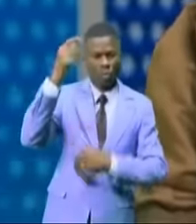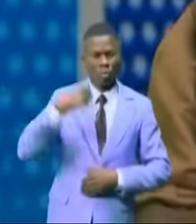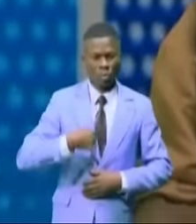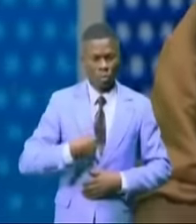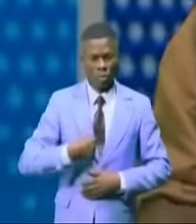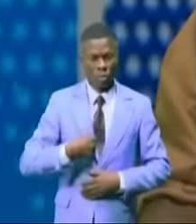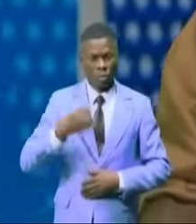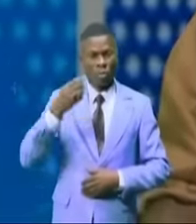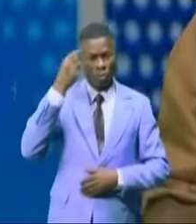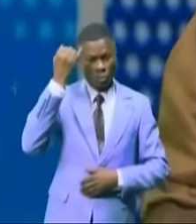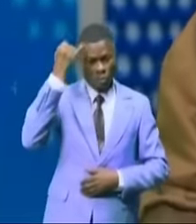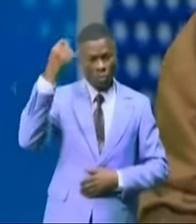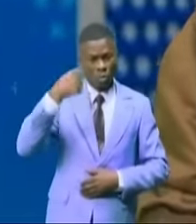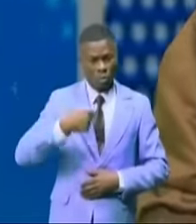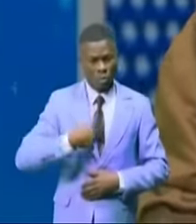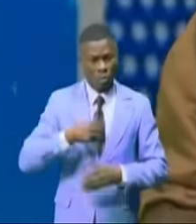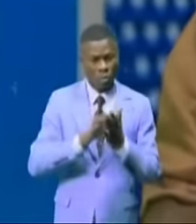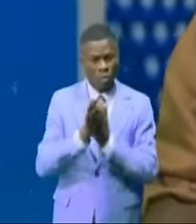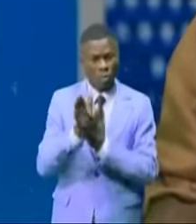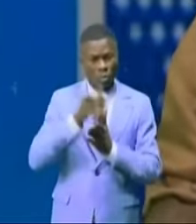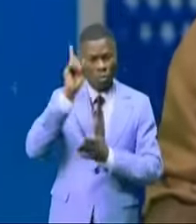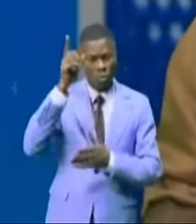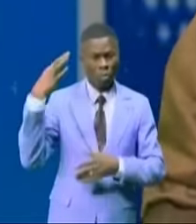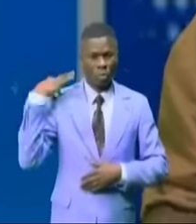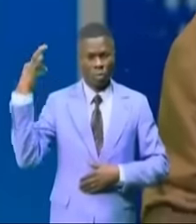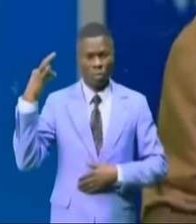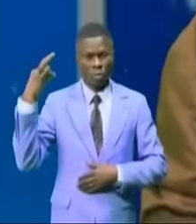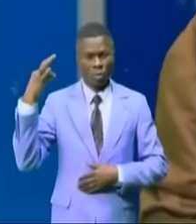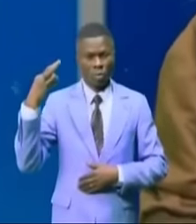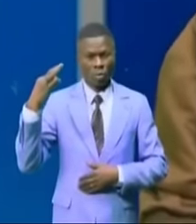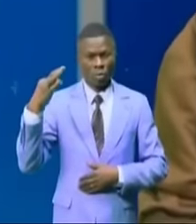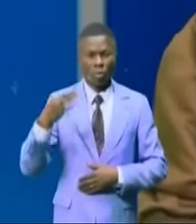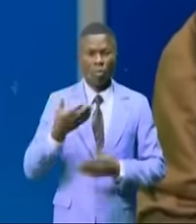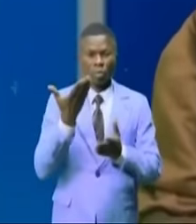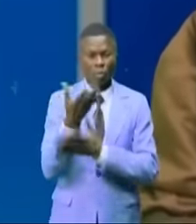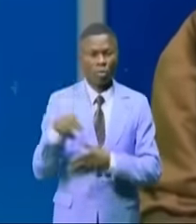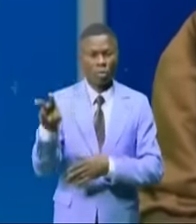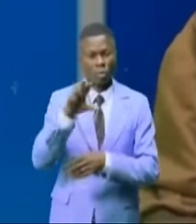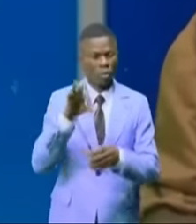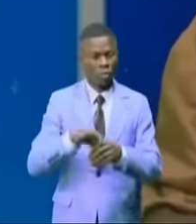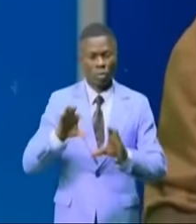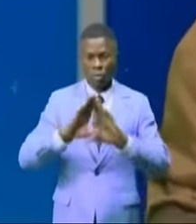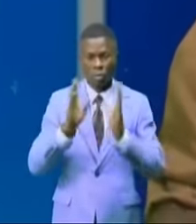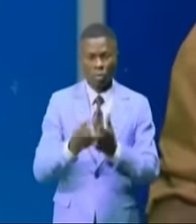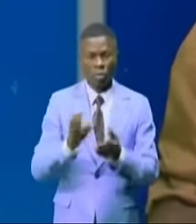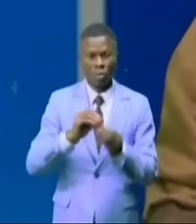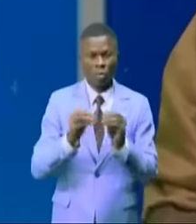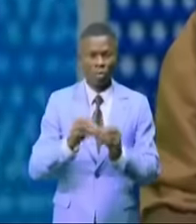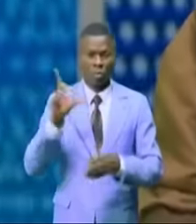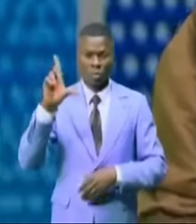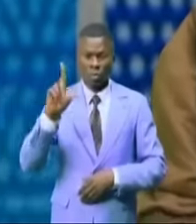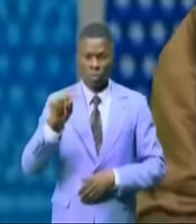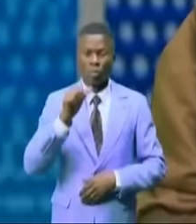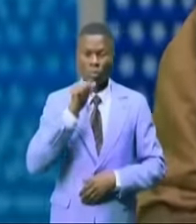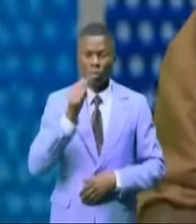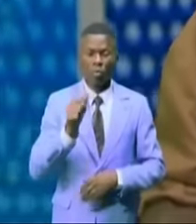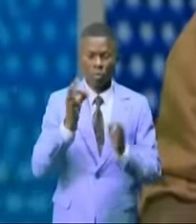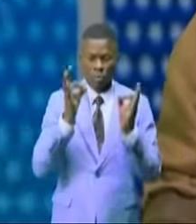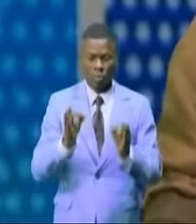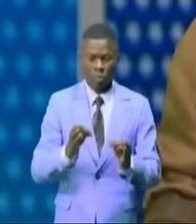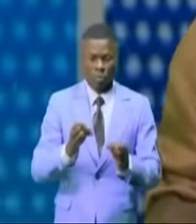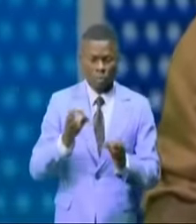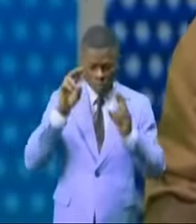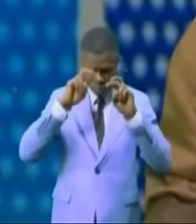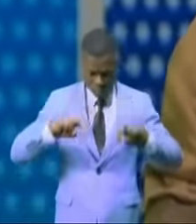portée directement vers le candidat pour lequel je vous invite tous à voter, le numéro 20. J'ai fait une démarche